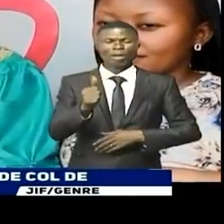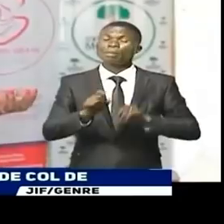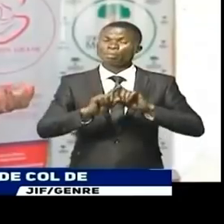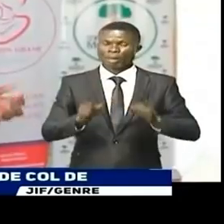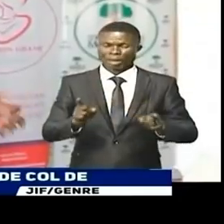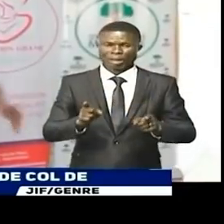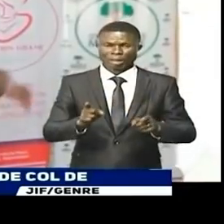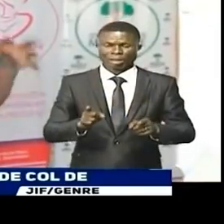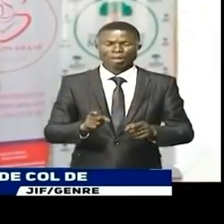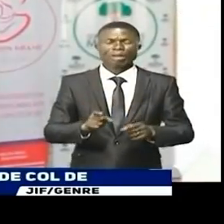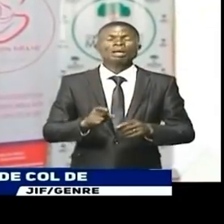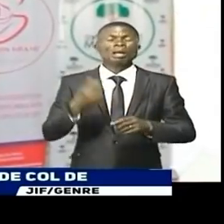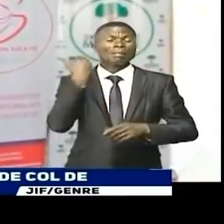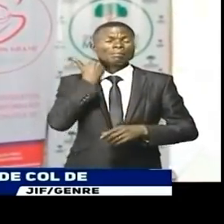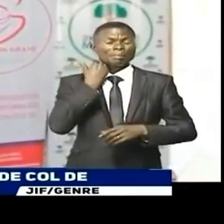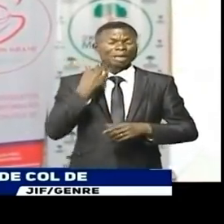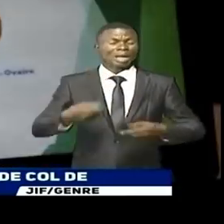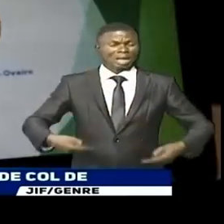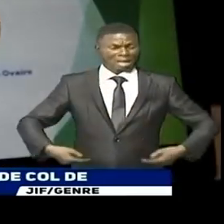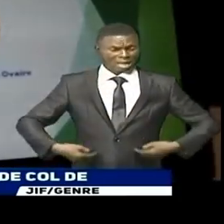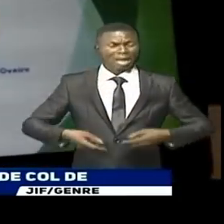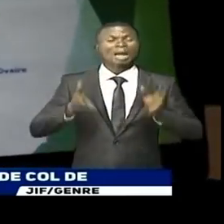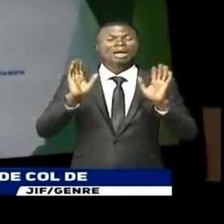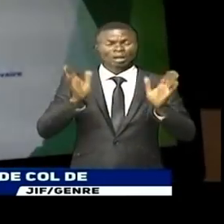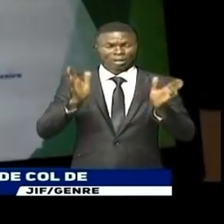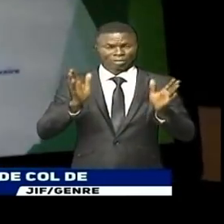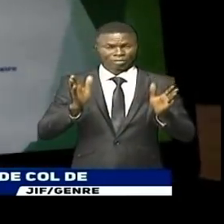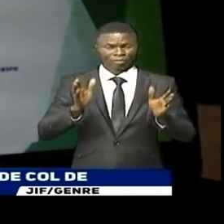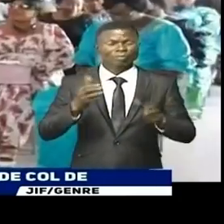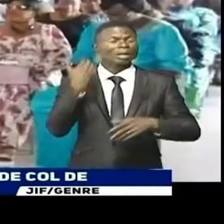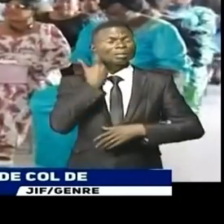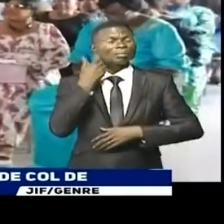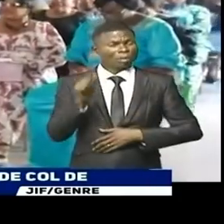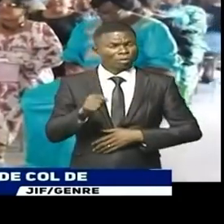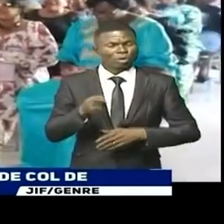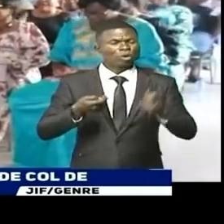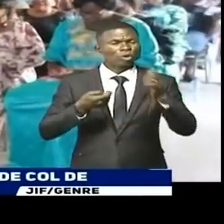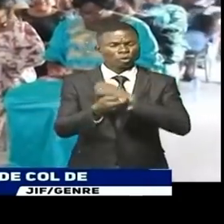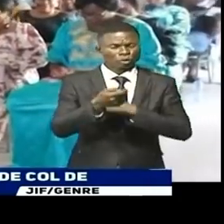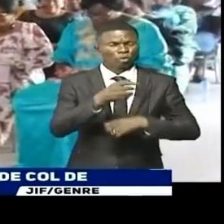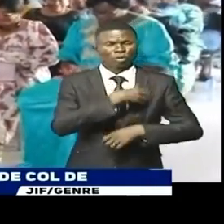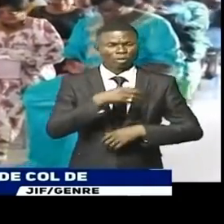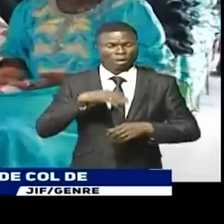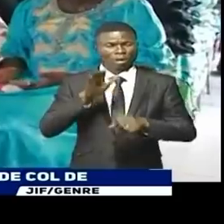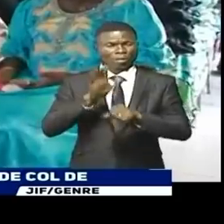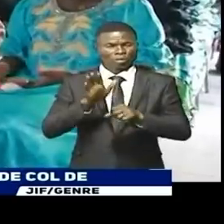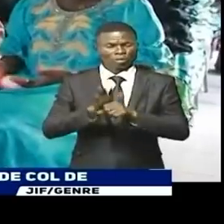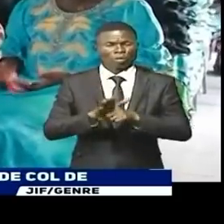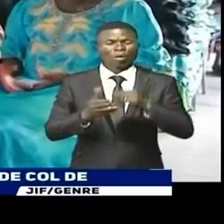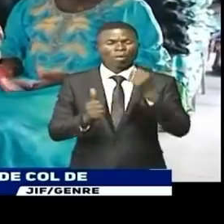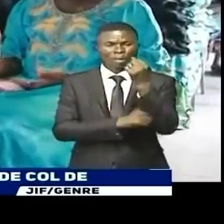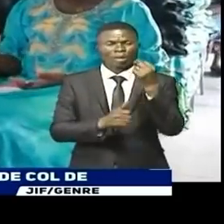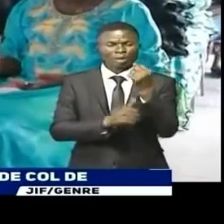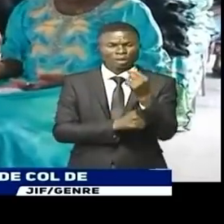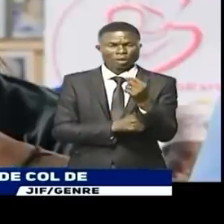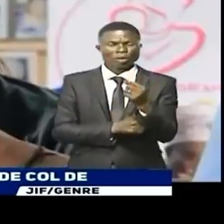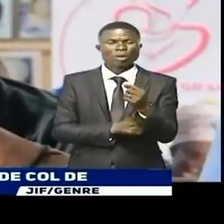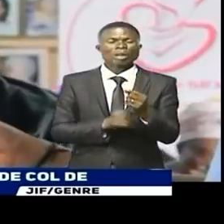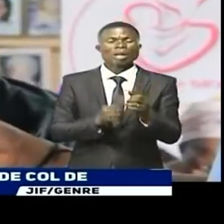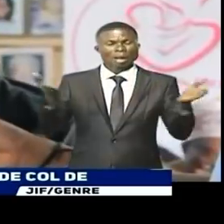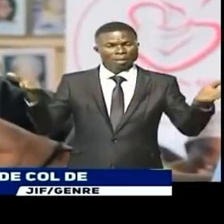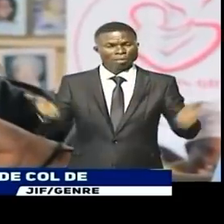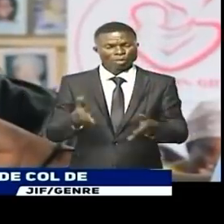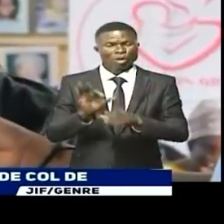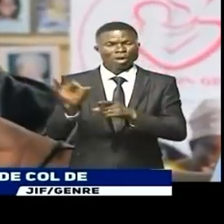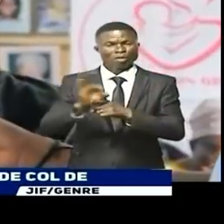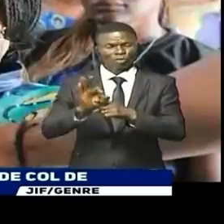le concert du col est dangereux c'est parmi les concerts qui tue voilà pourquoi nombreuses participantes sont venus répondre à cette invitation